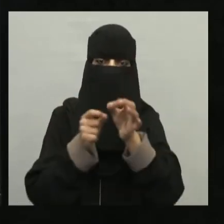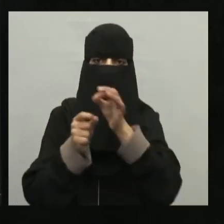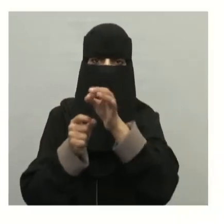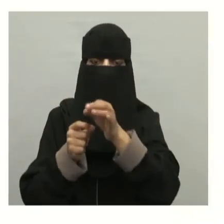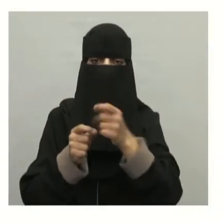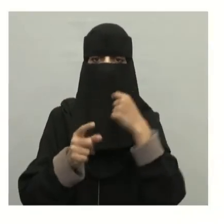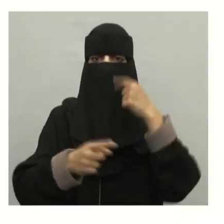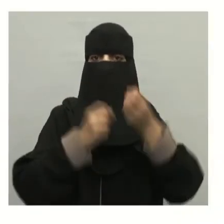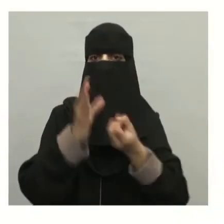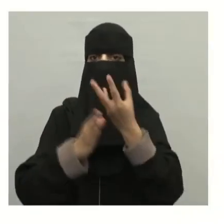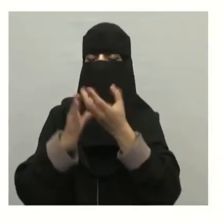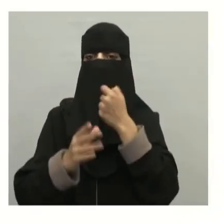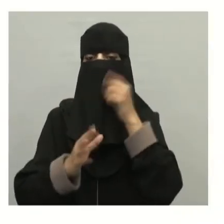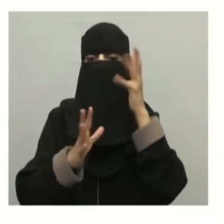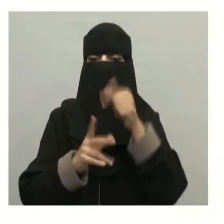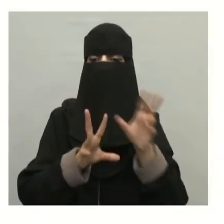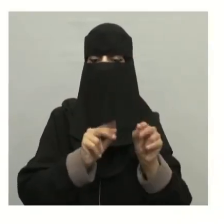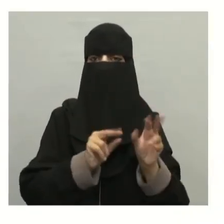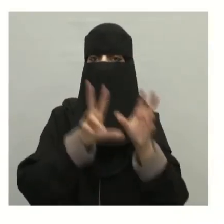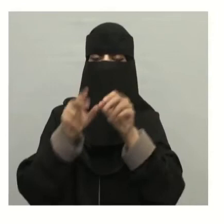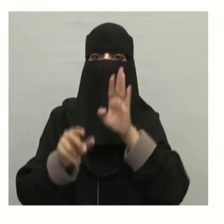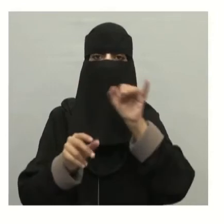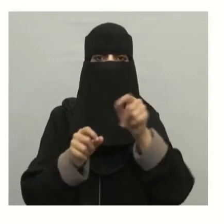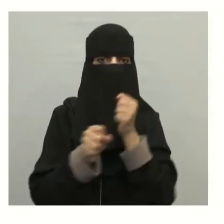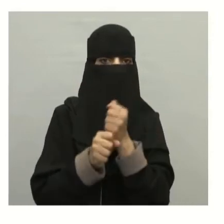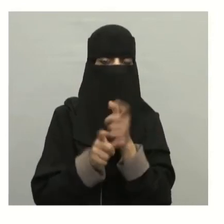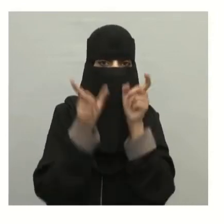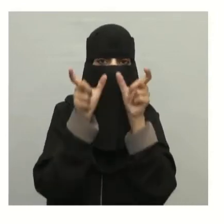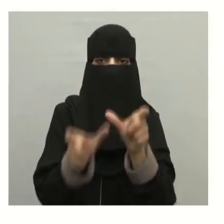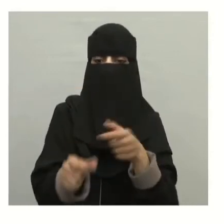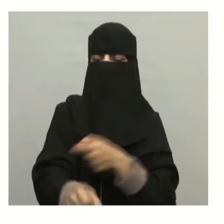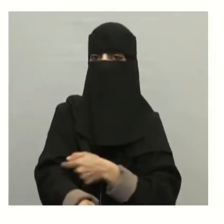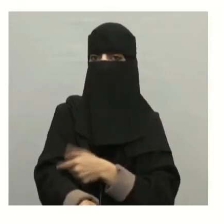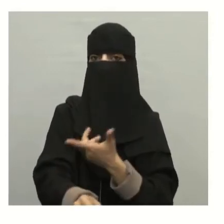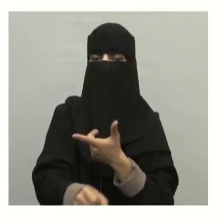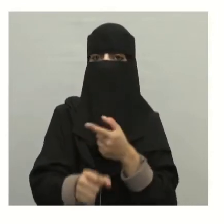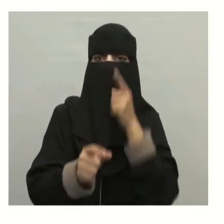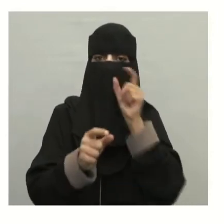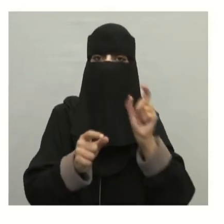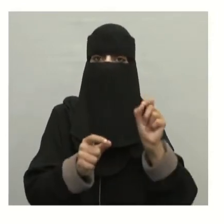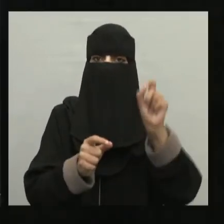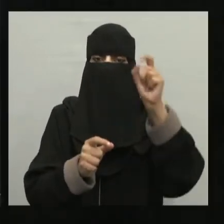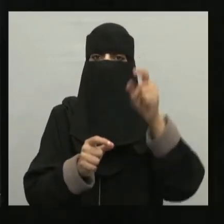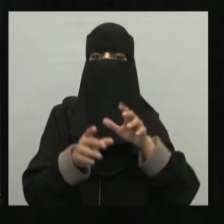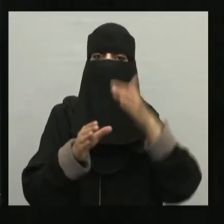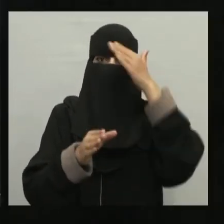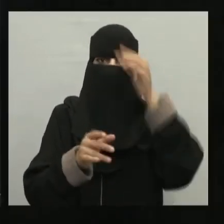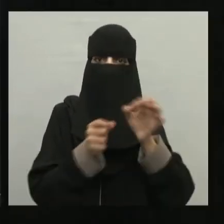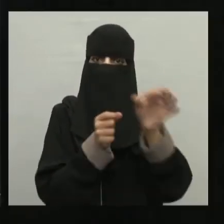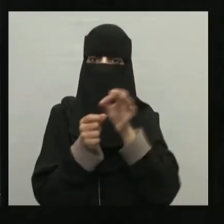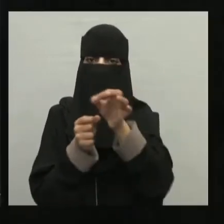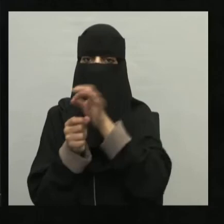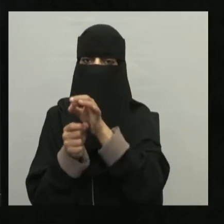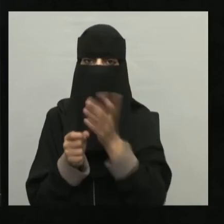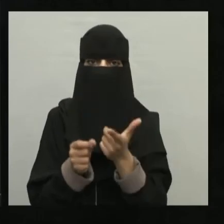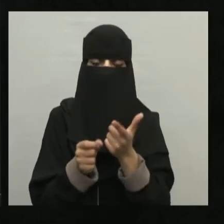مرور الأزمنة، نذكر كيف طريقة الوقاية هذه من الفيروسات من الأوبئة المعدية